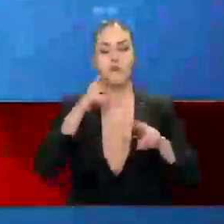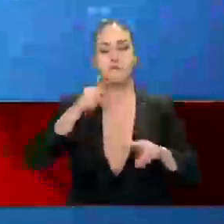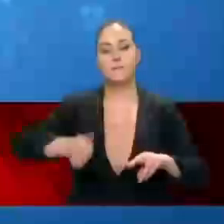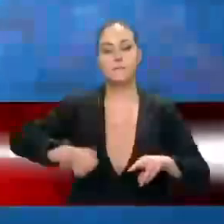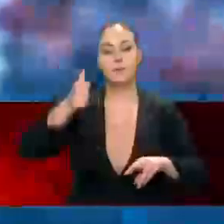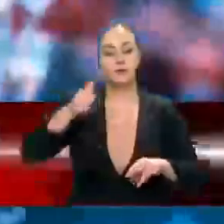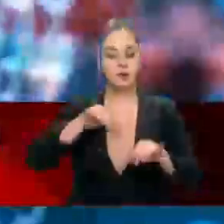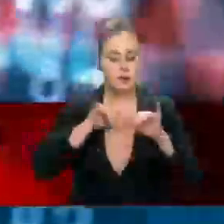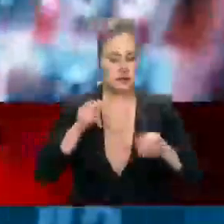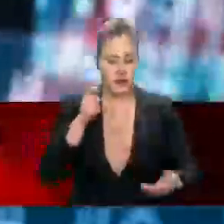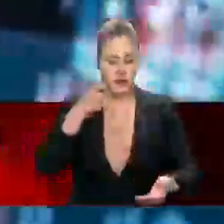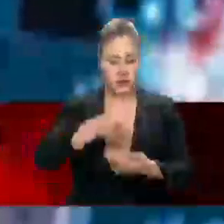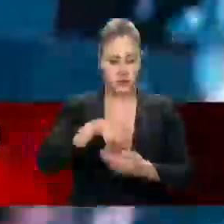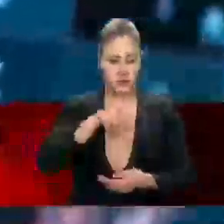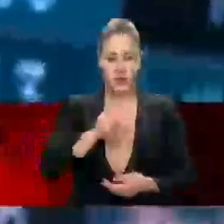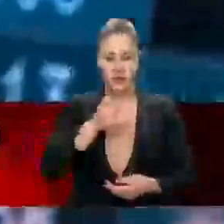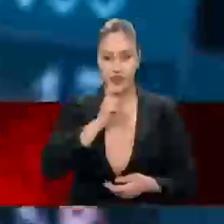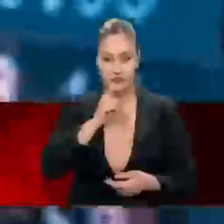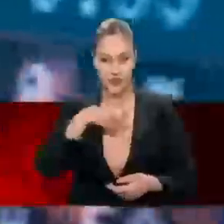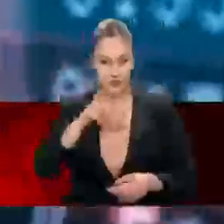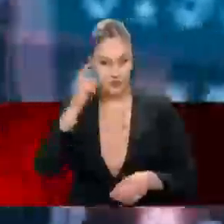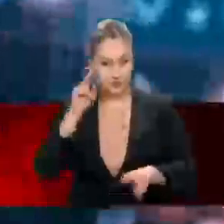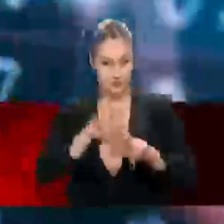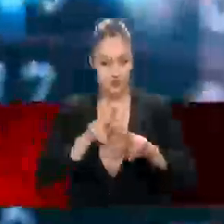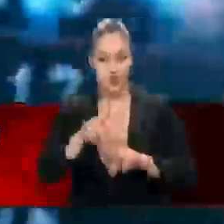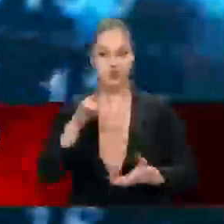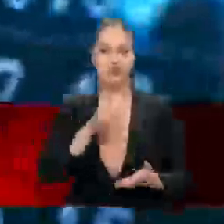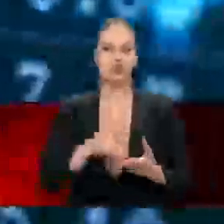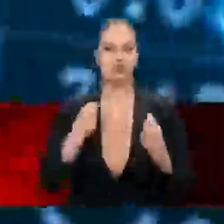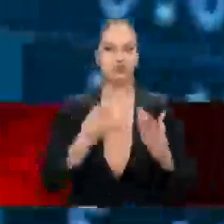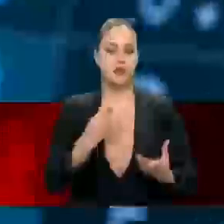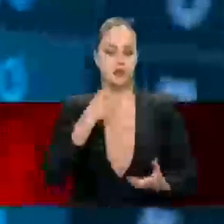Ömer Gönül de yatırımcıyı yanlış yönlendirene ceza keseriz açıklaması yaptı.